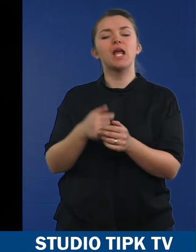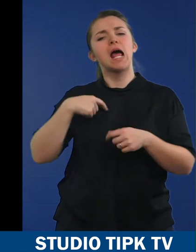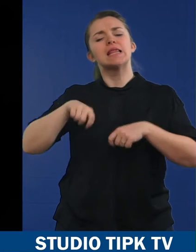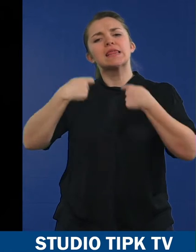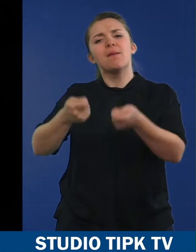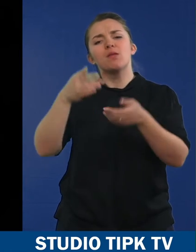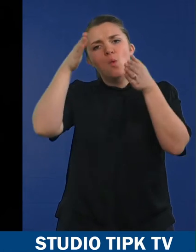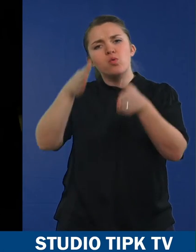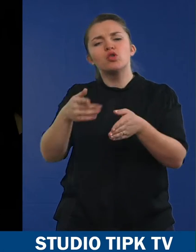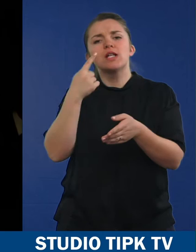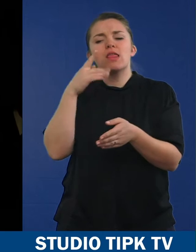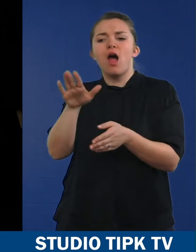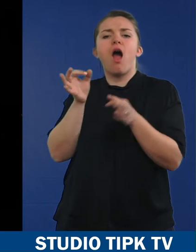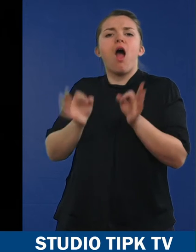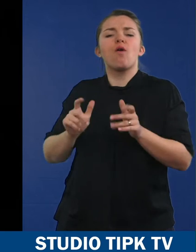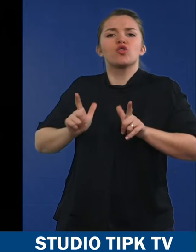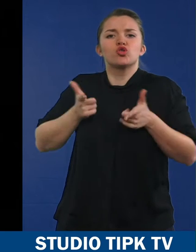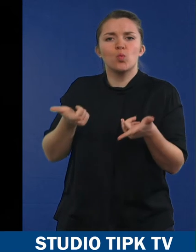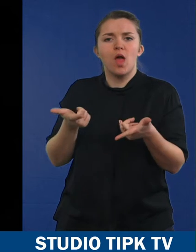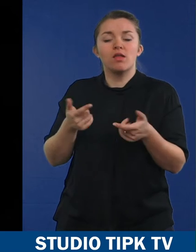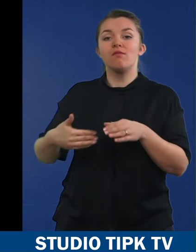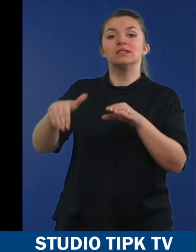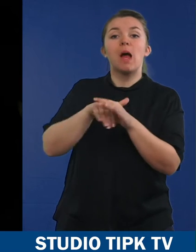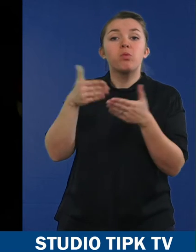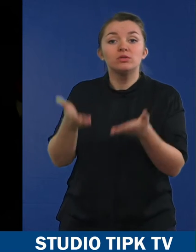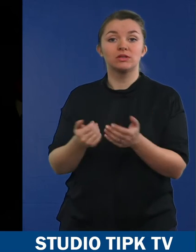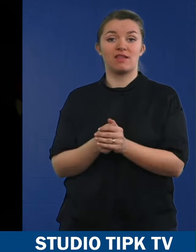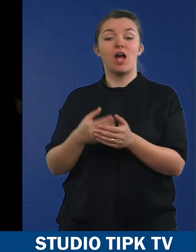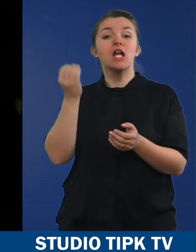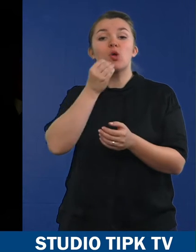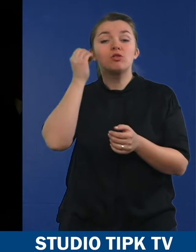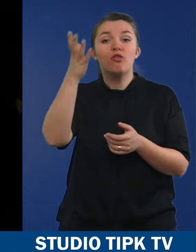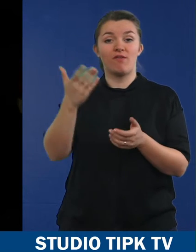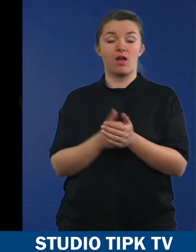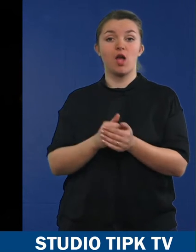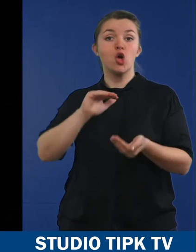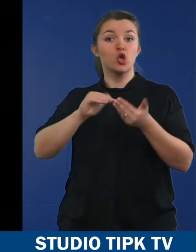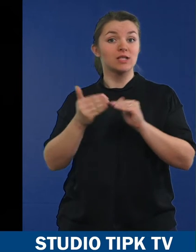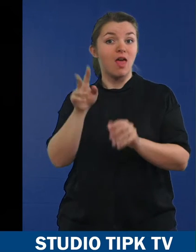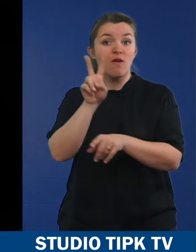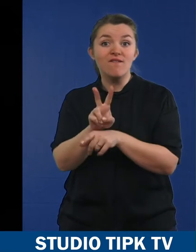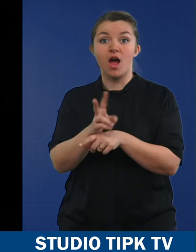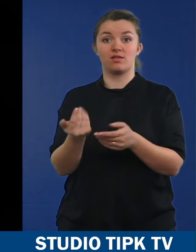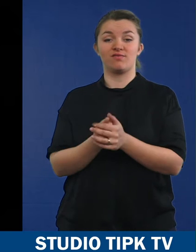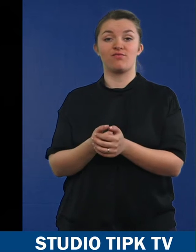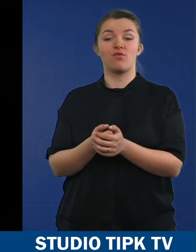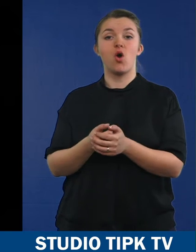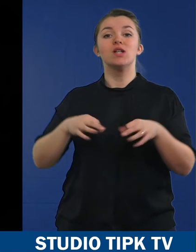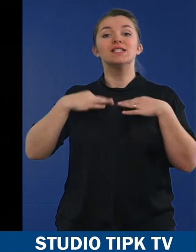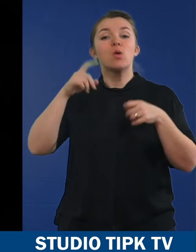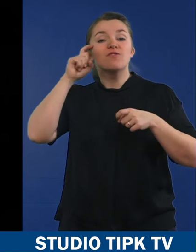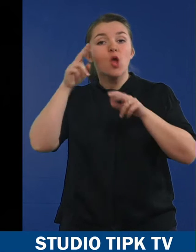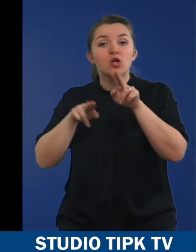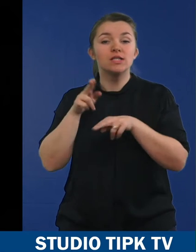pozornost kakovosti njegovega življenja, zaposlitve, izobraževanja, socialnega varstva, zdravstvene